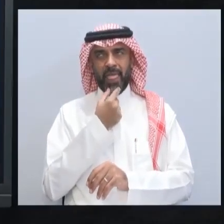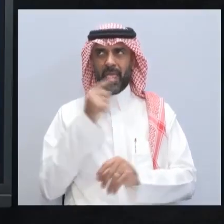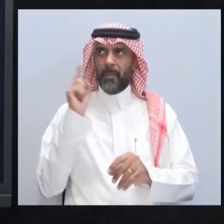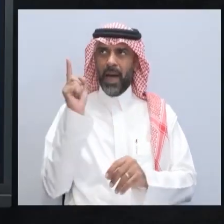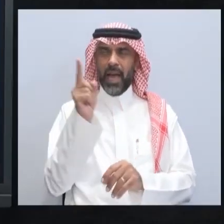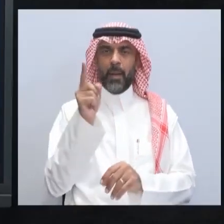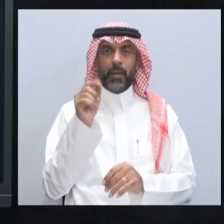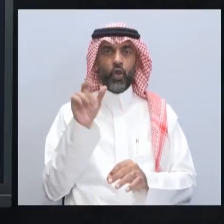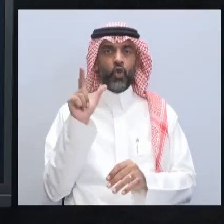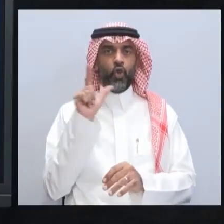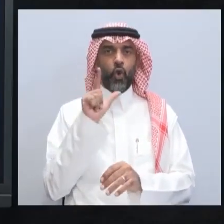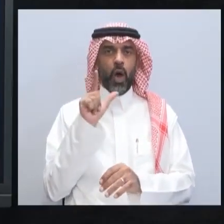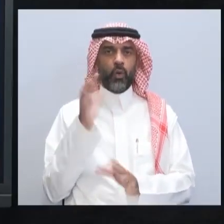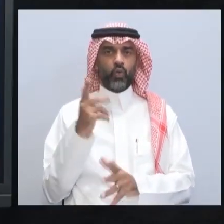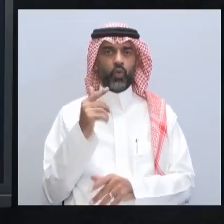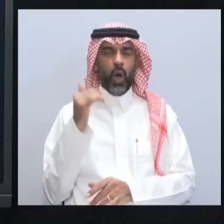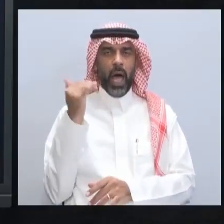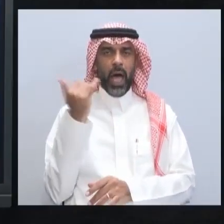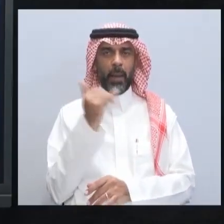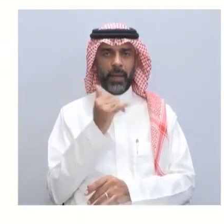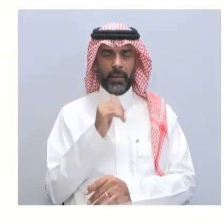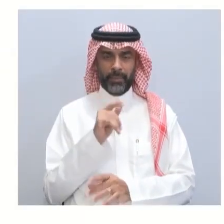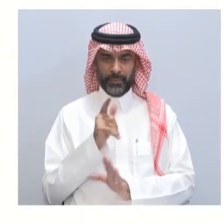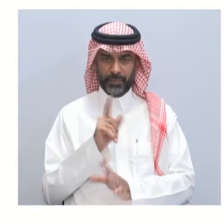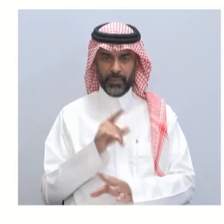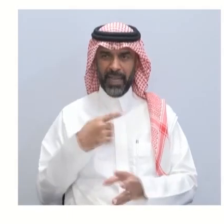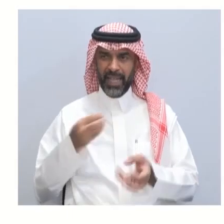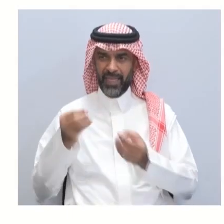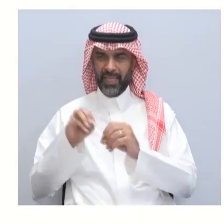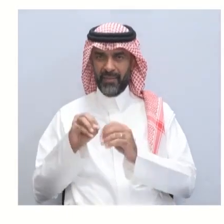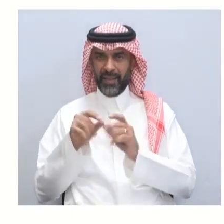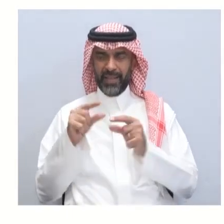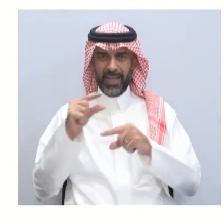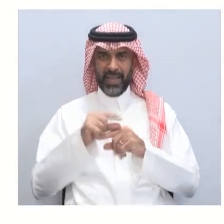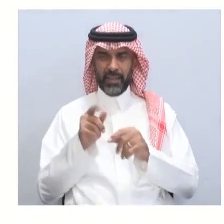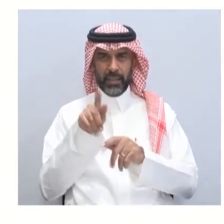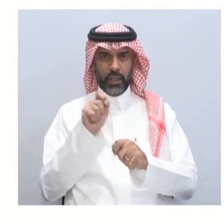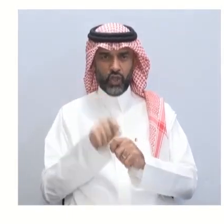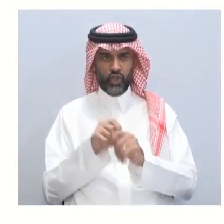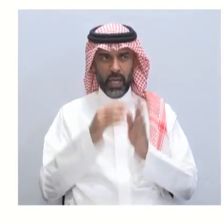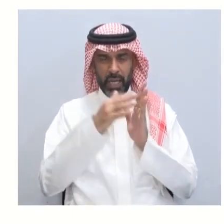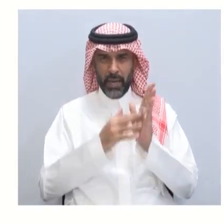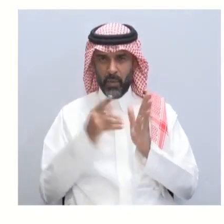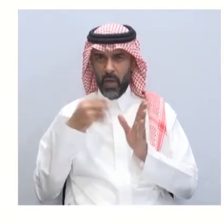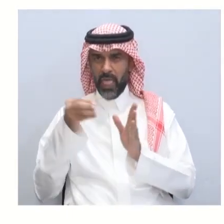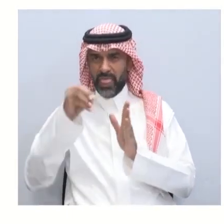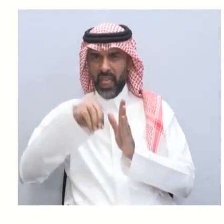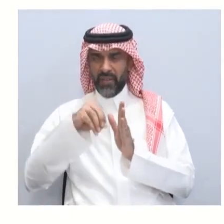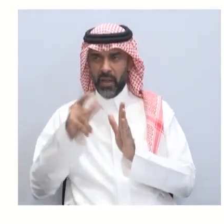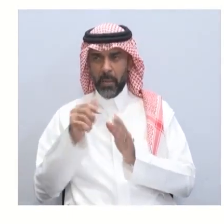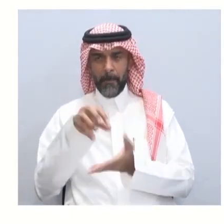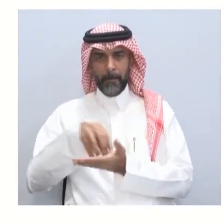معالم الرياض باللغه العربيه ونضيف اليه ميكست او انشاء قائمه ونضيف المسمك